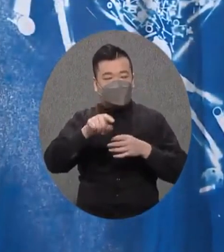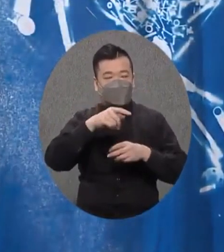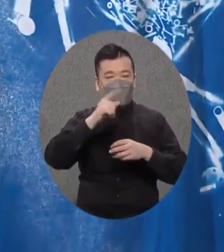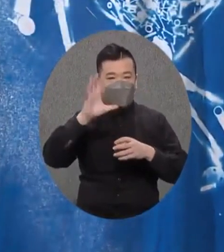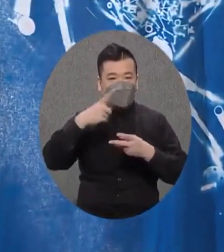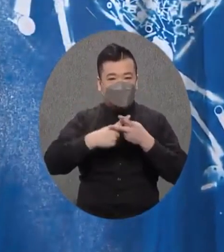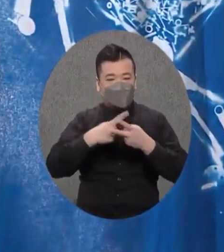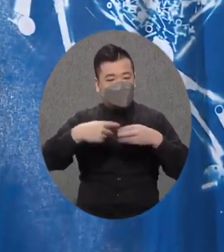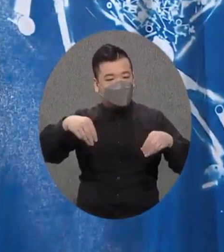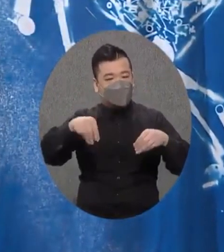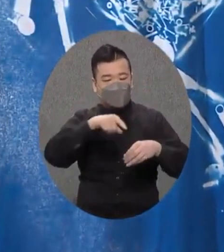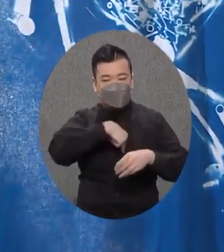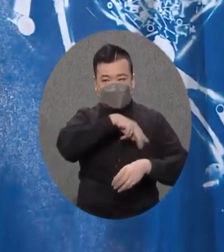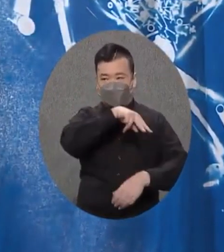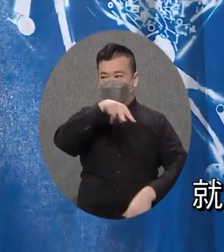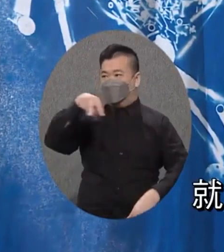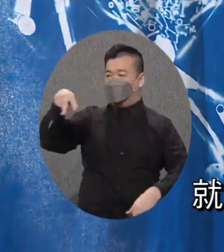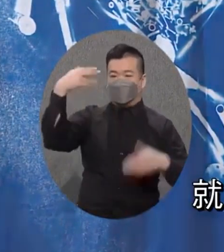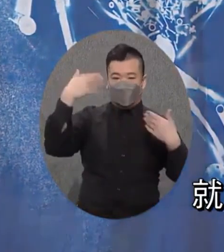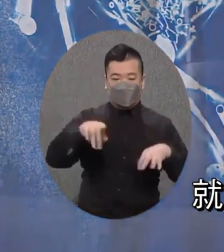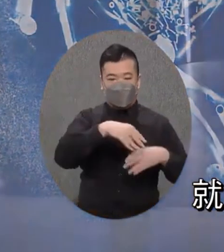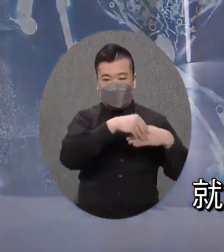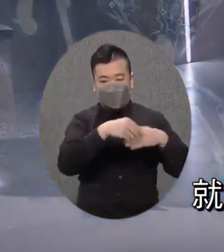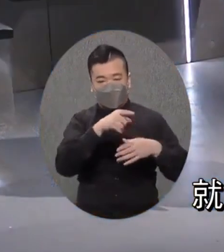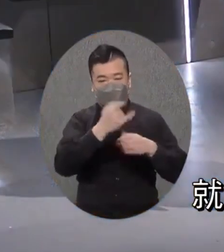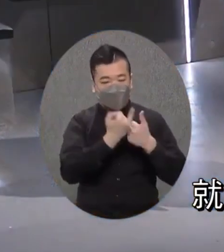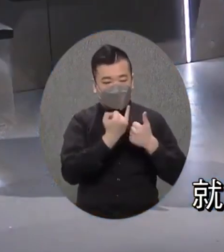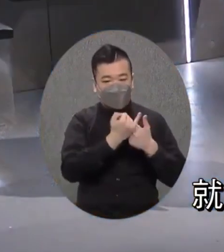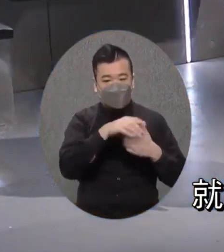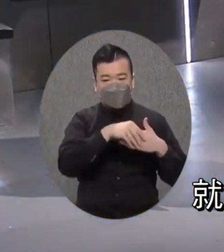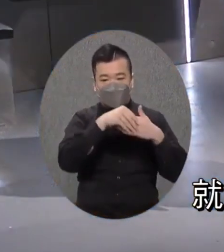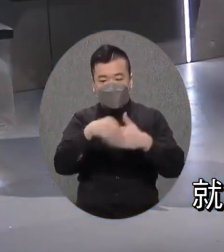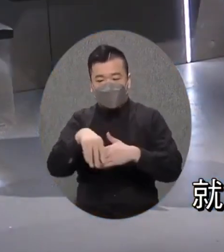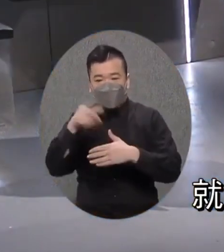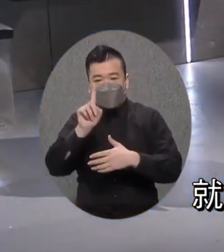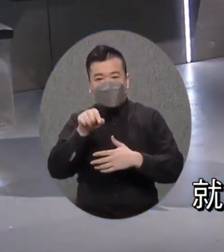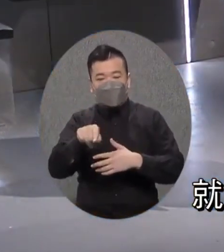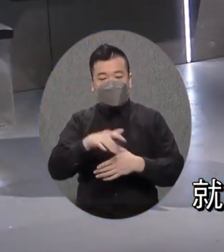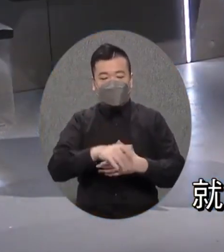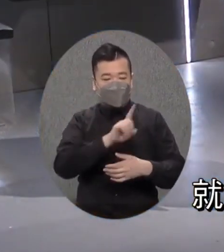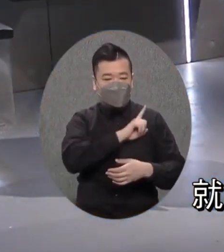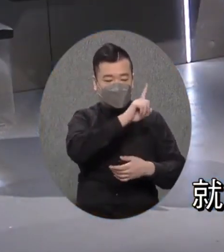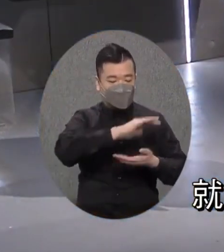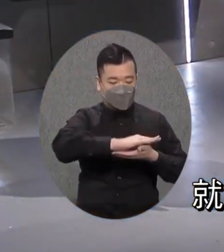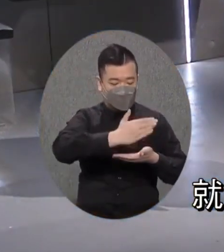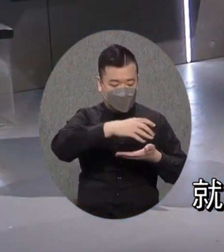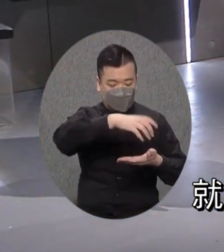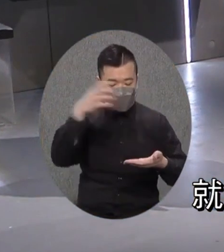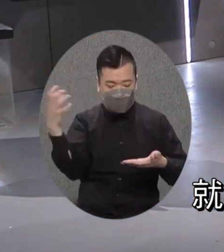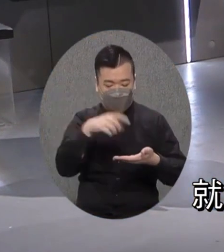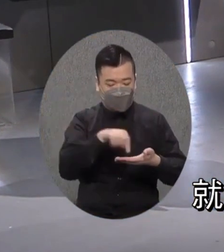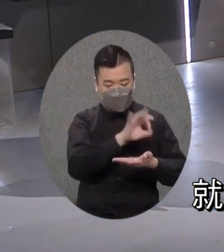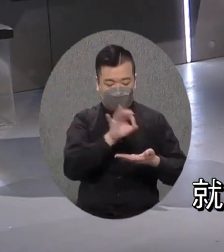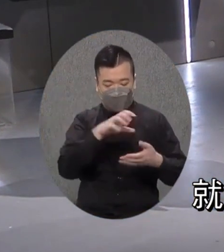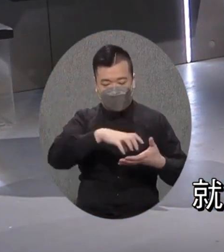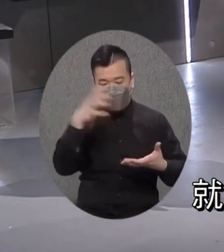就去實際去觀察咗個環境之後，咁佢就帶咗佢嘅同學、佢嘅學生，就每人攞住一盒，攞住個空盒、